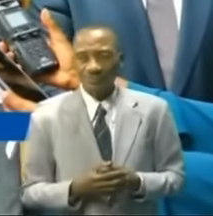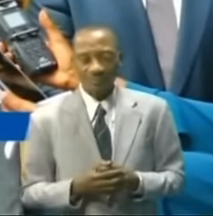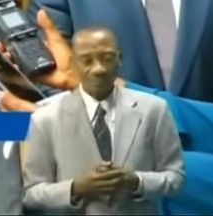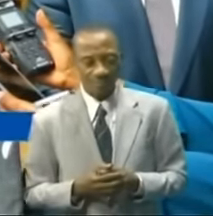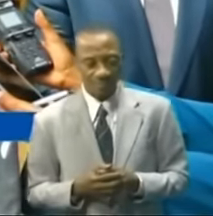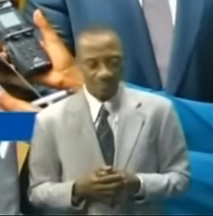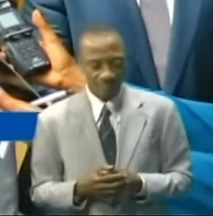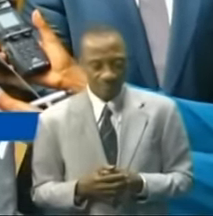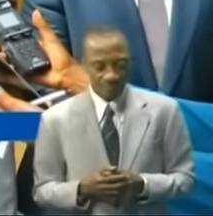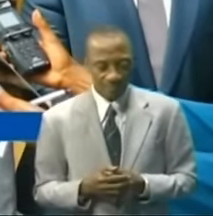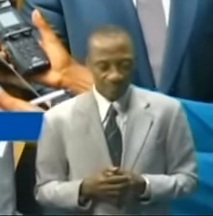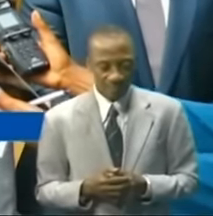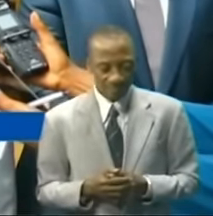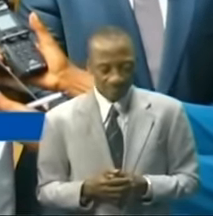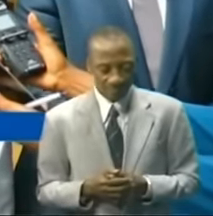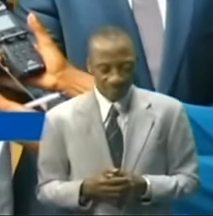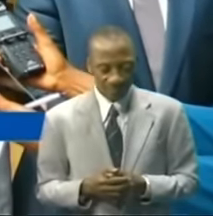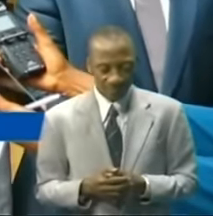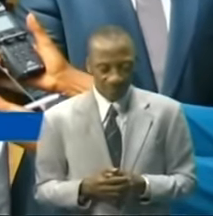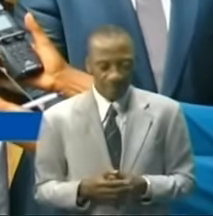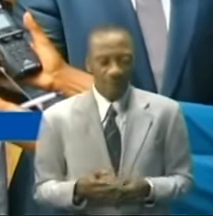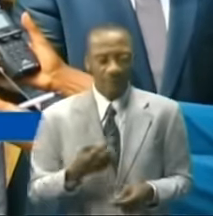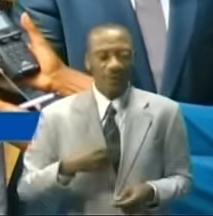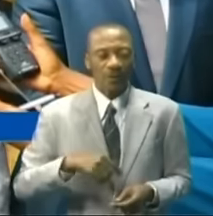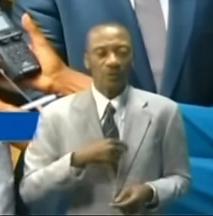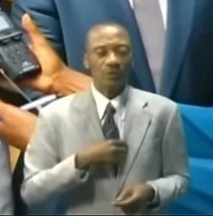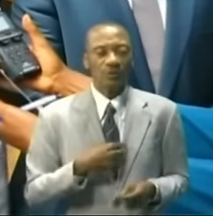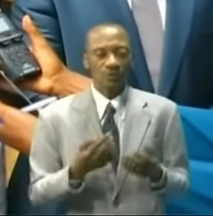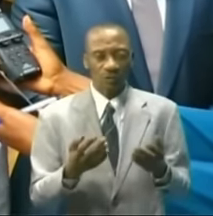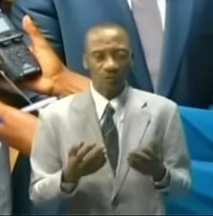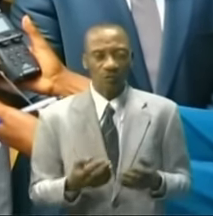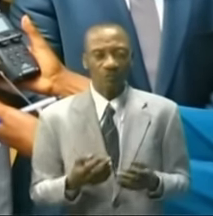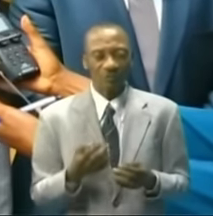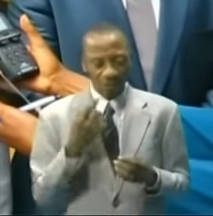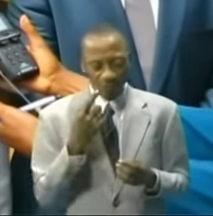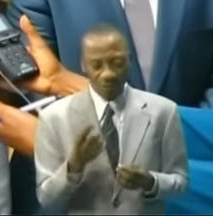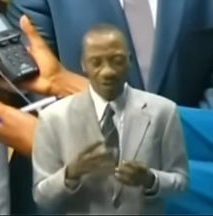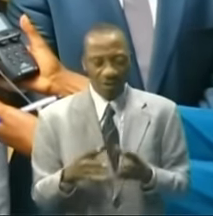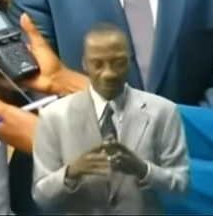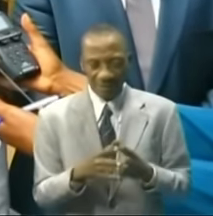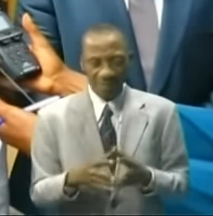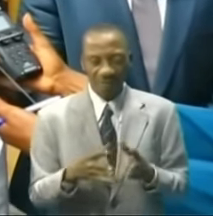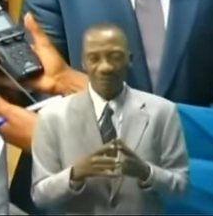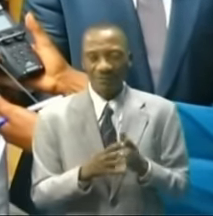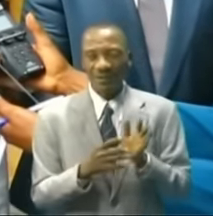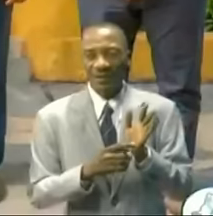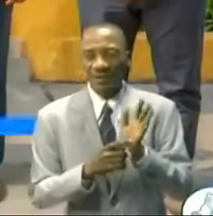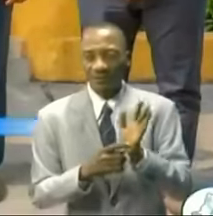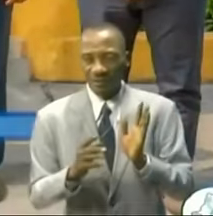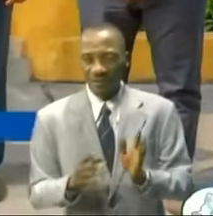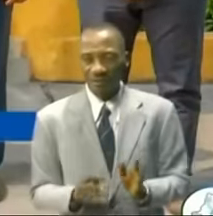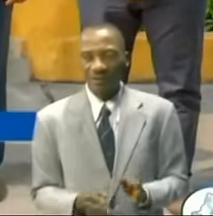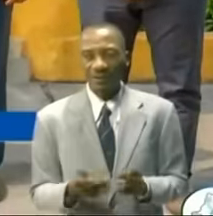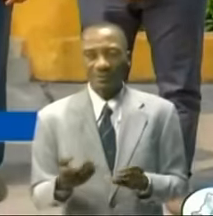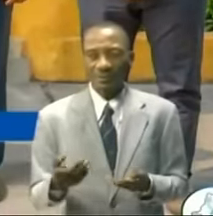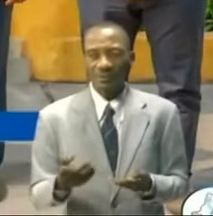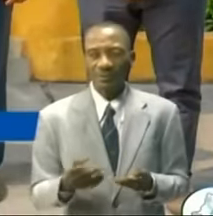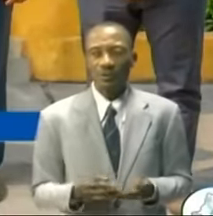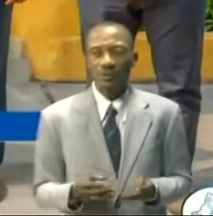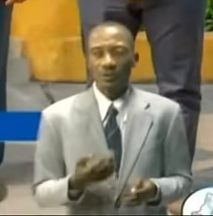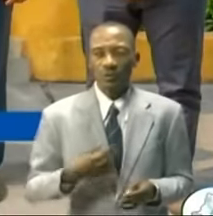pour voir ce qui a été déjà fait, ce qui est en train d'être fait, ce qui sera fait et dans les jours à venir pour que nous puissions